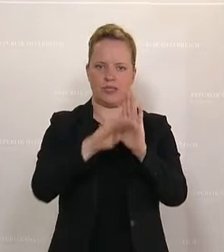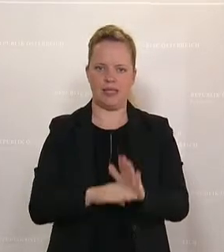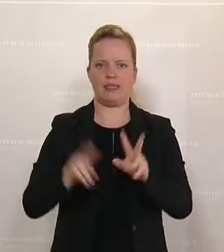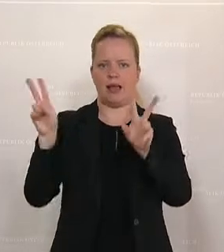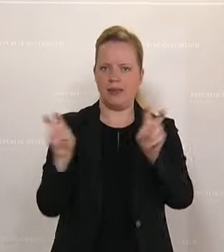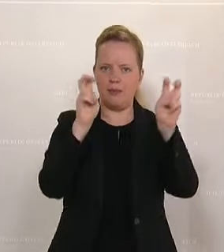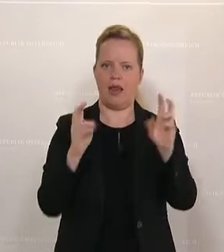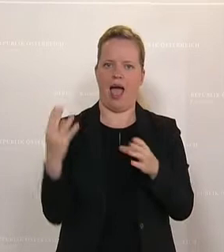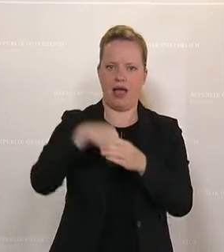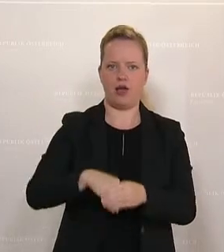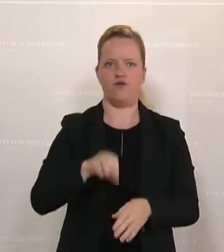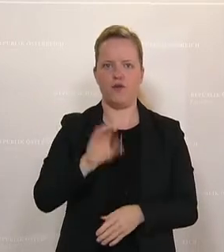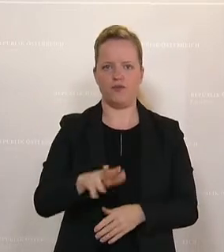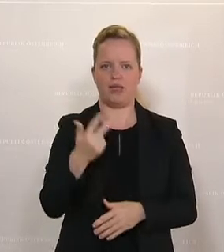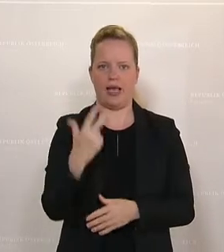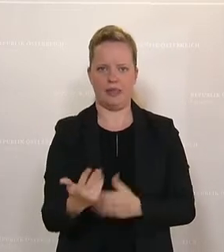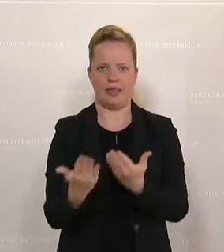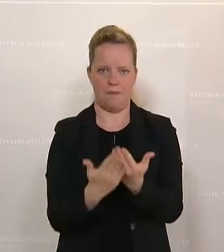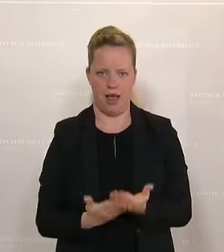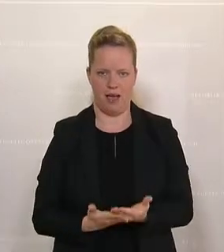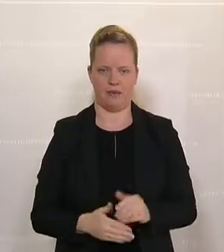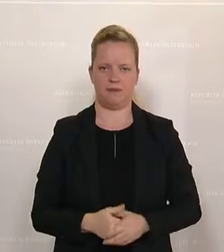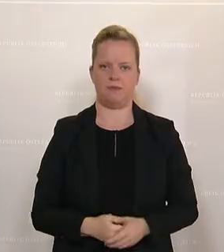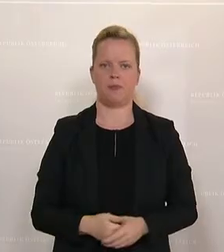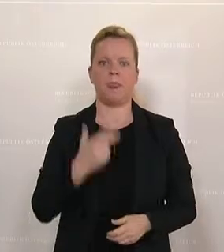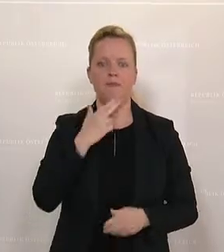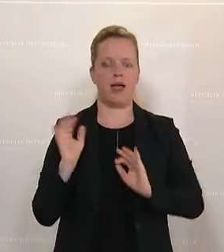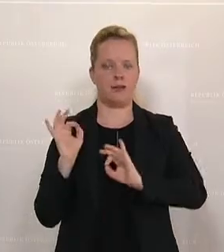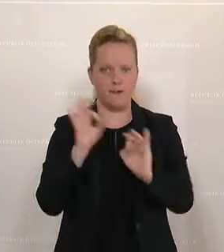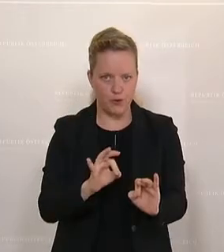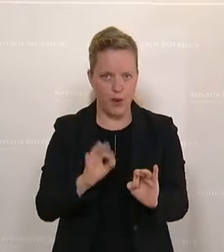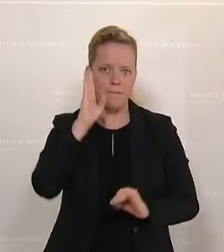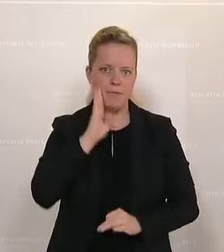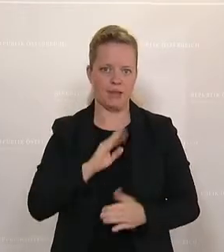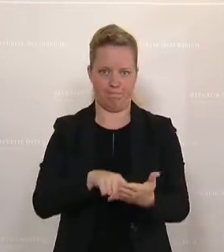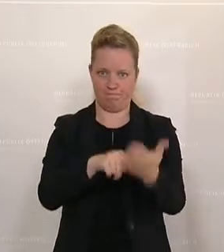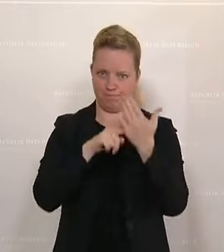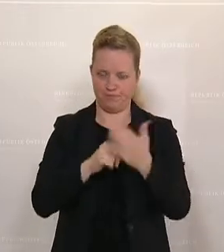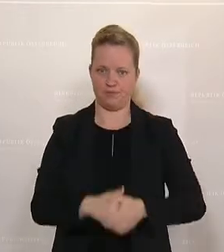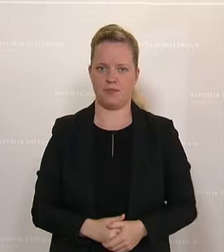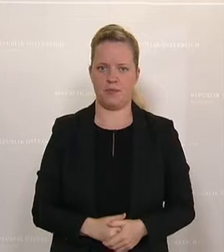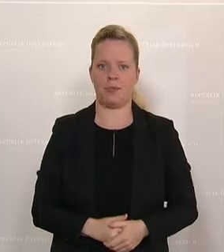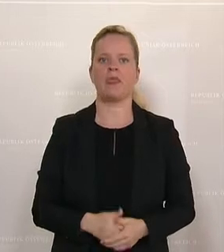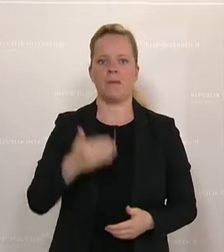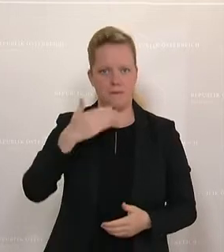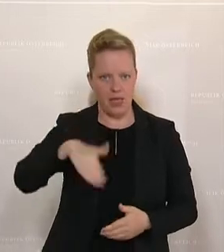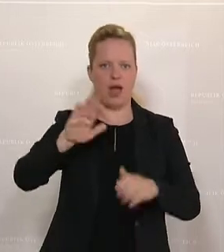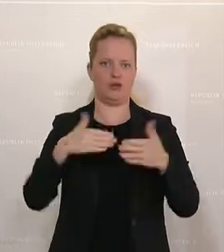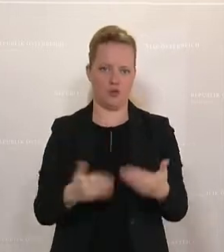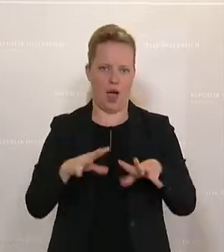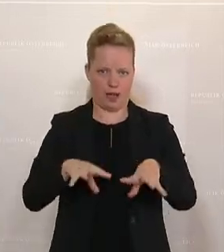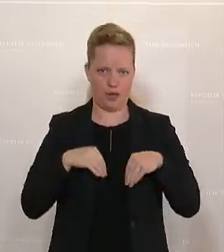Titel und Eingang in 1530 der Beilagen. Wer spricht sich dafür aus? Das ist mit Mehrheit so